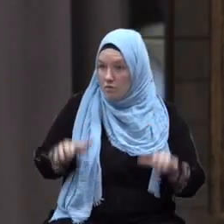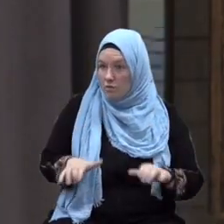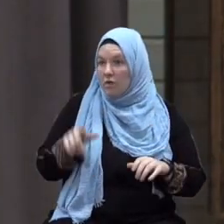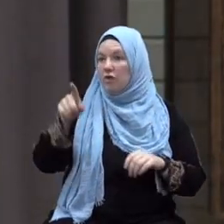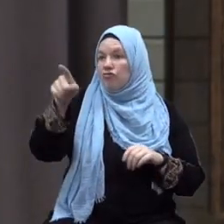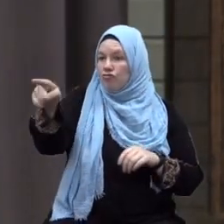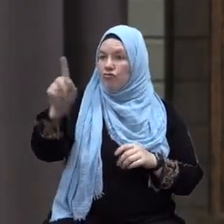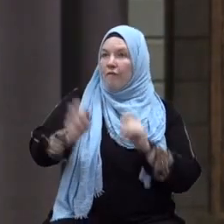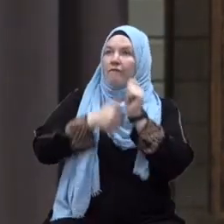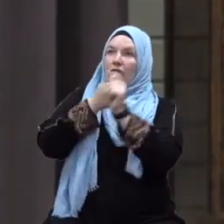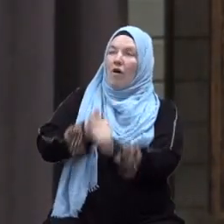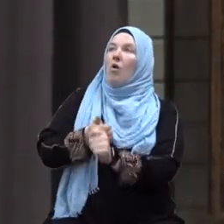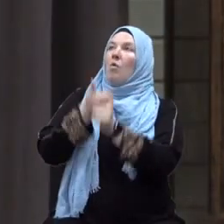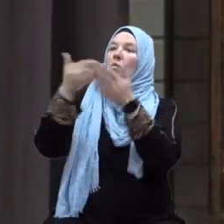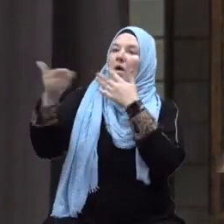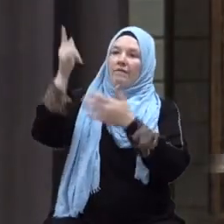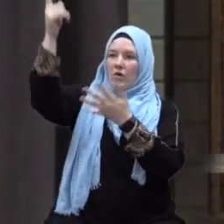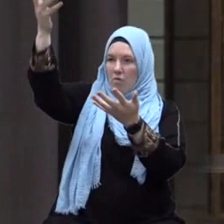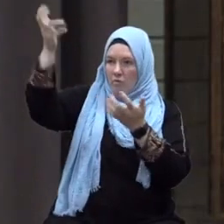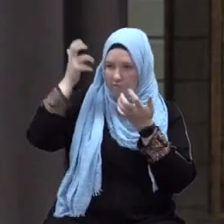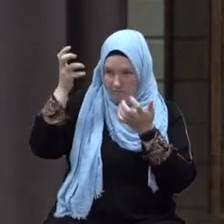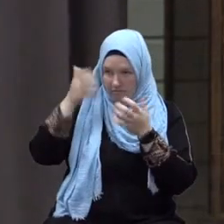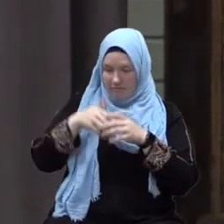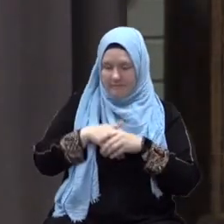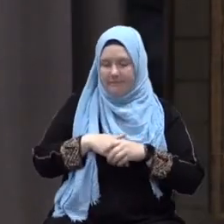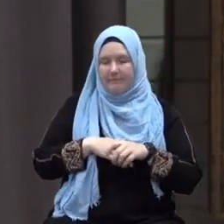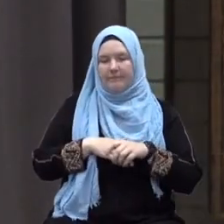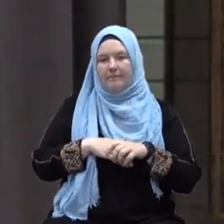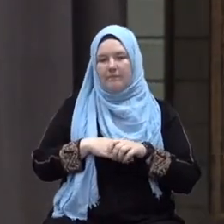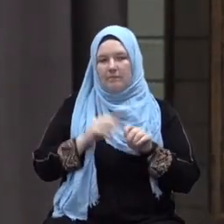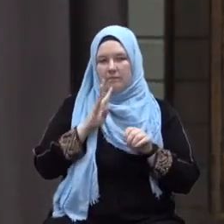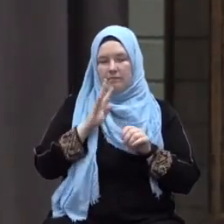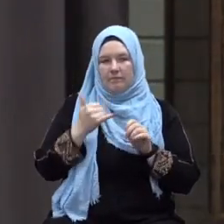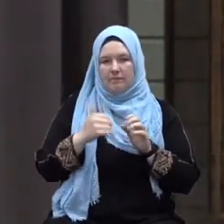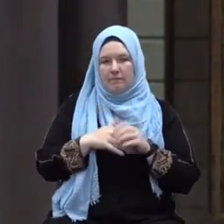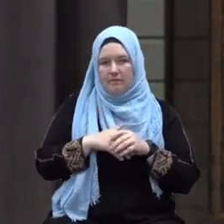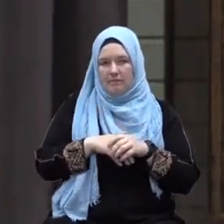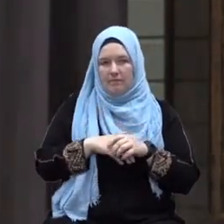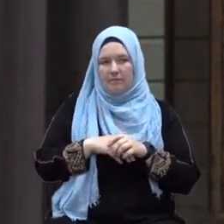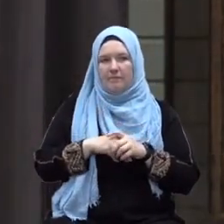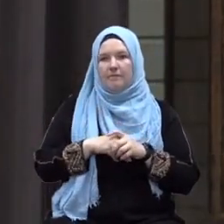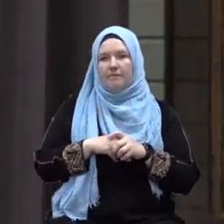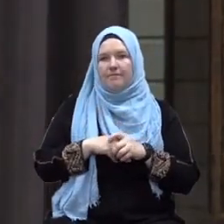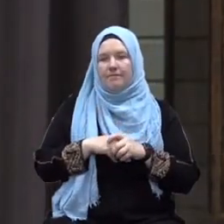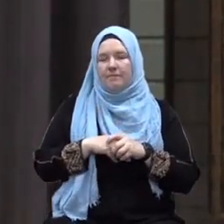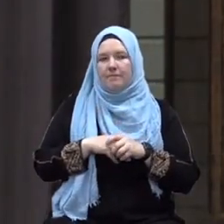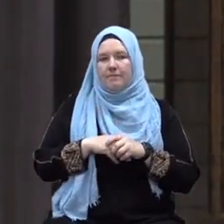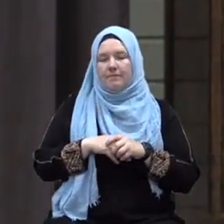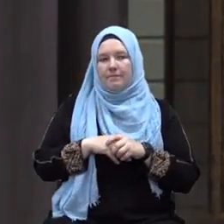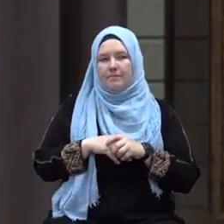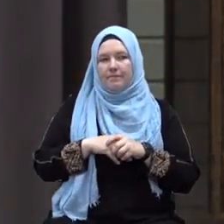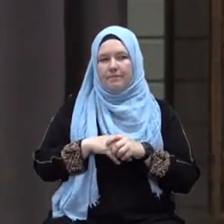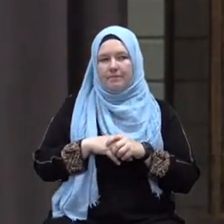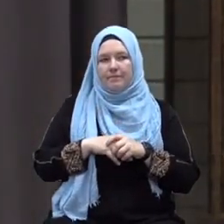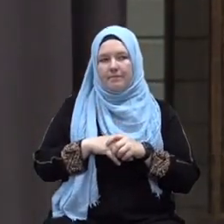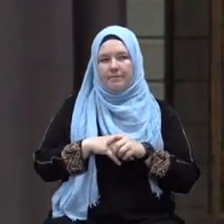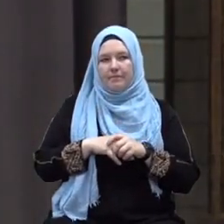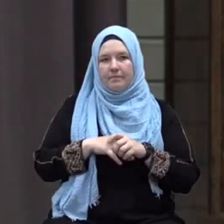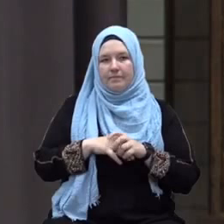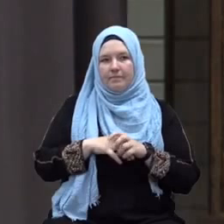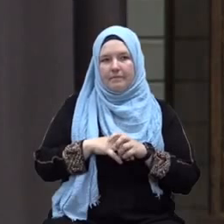description, وَمَنْ أَحْسَنُ دِينًا مِمَّنْ أَسْلَمَ وَجْهَهُ لِلَّهِ وَهُوَ